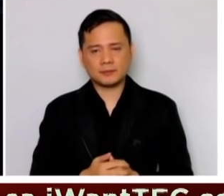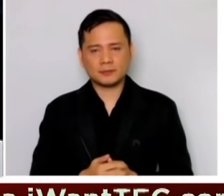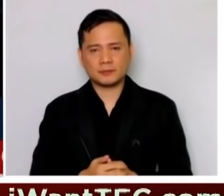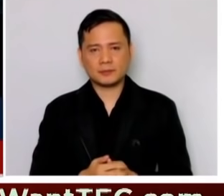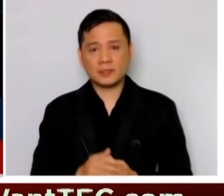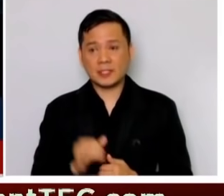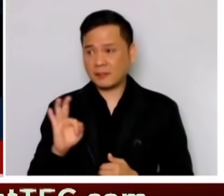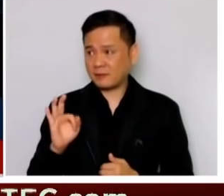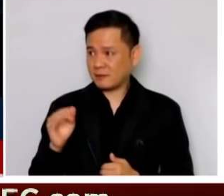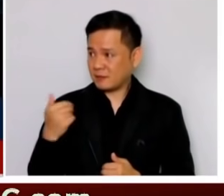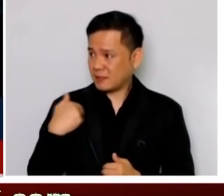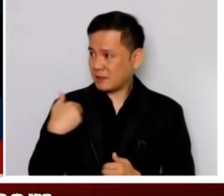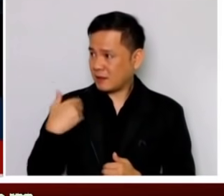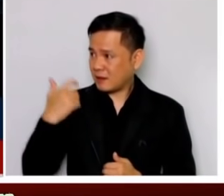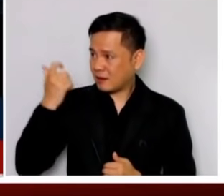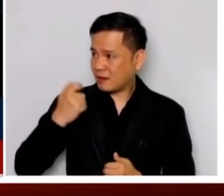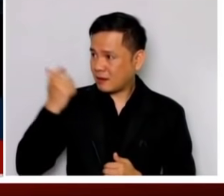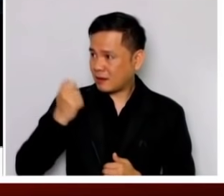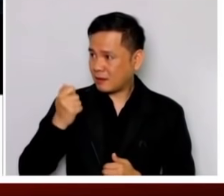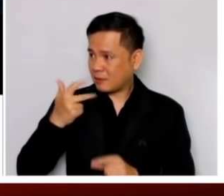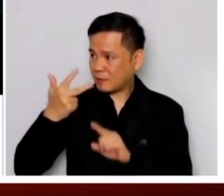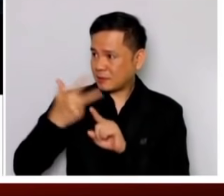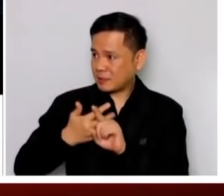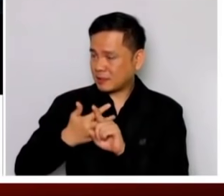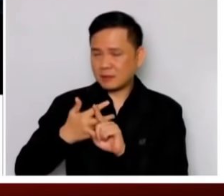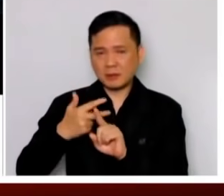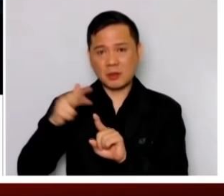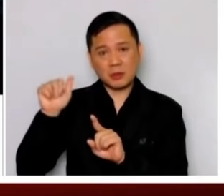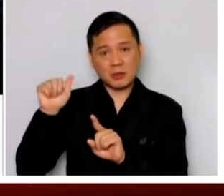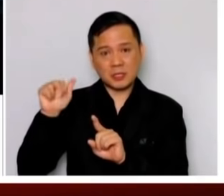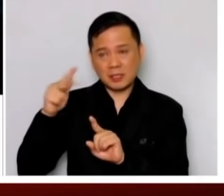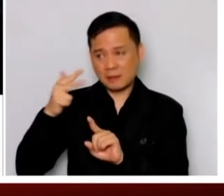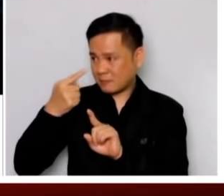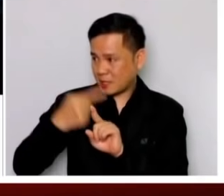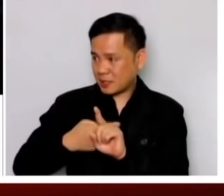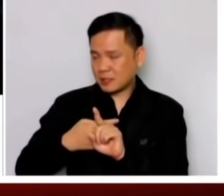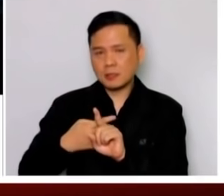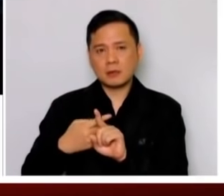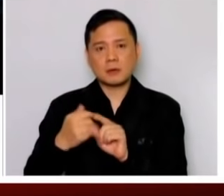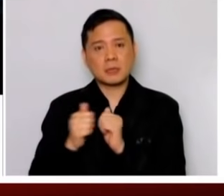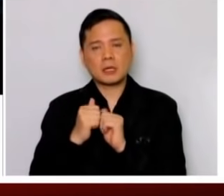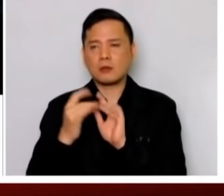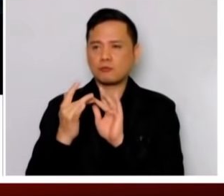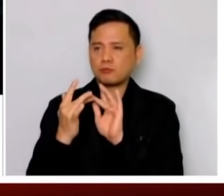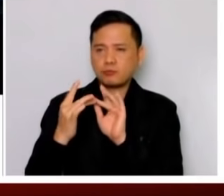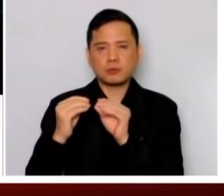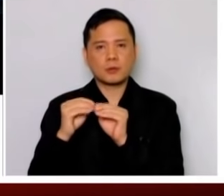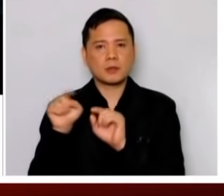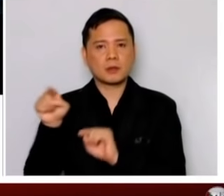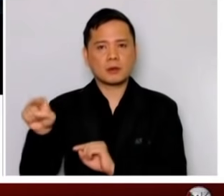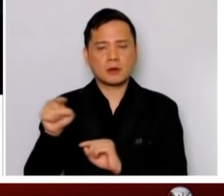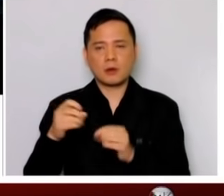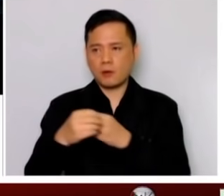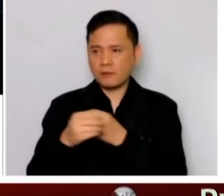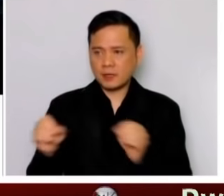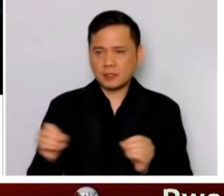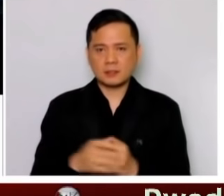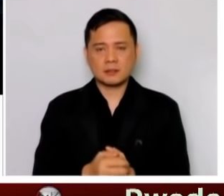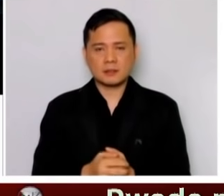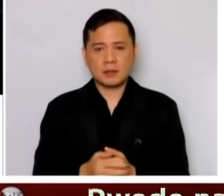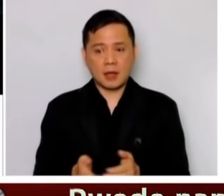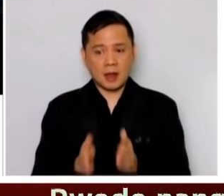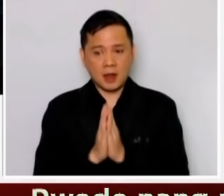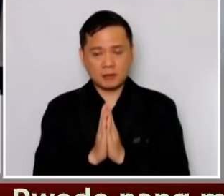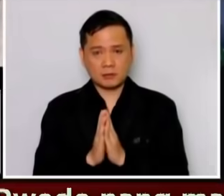13-month pension, they can coordinate with the nearest SSS branch. At doon ho, pwede silang mag-request ng pag-verify sa kanilang